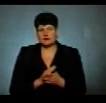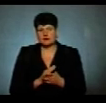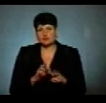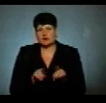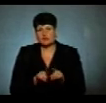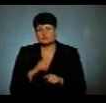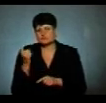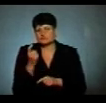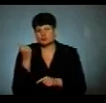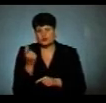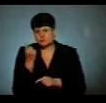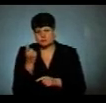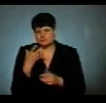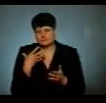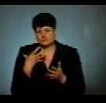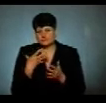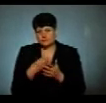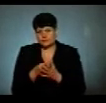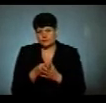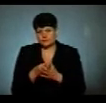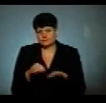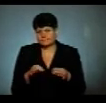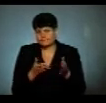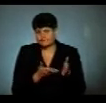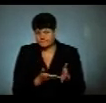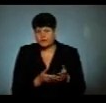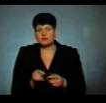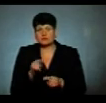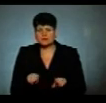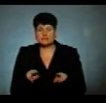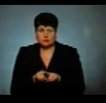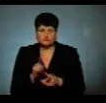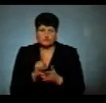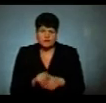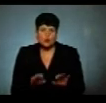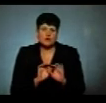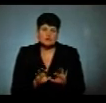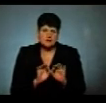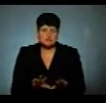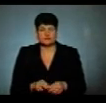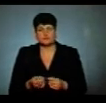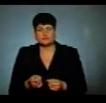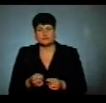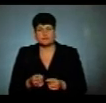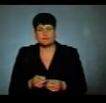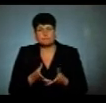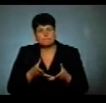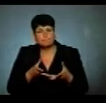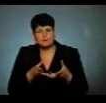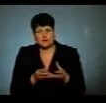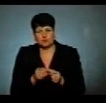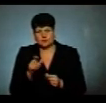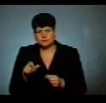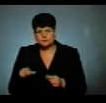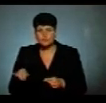якби господарями салону свого транспортного засобу. І вони теж повинні роз'яснювати, пояснювати, переконувати